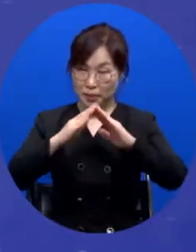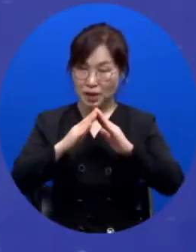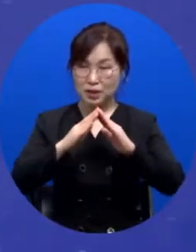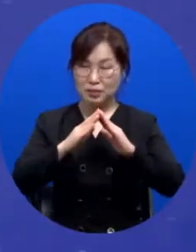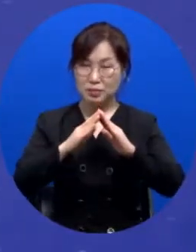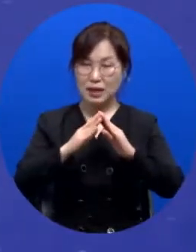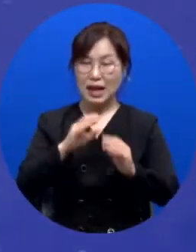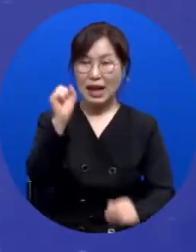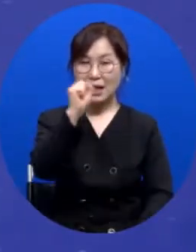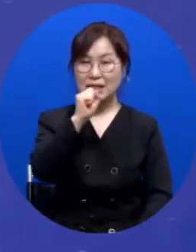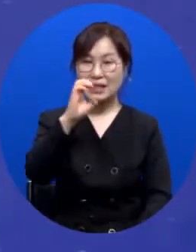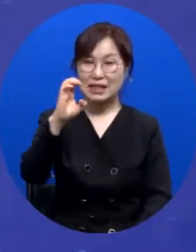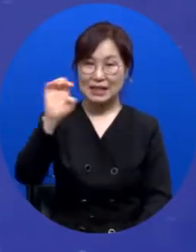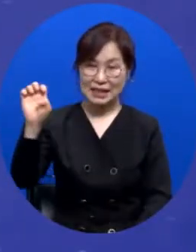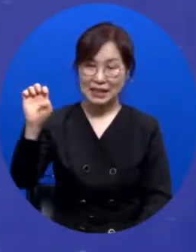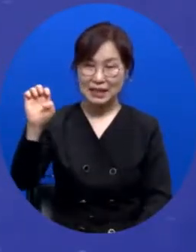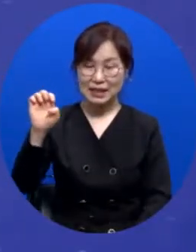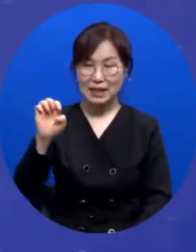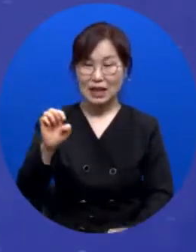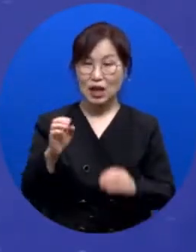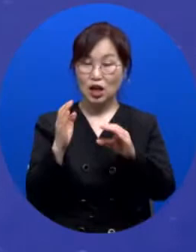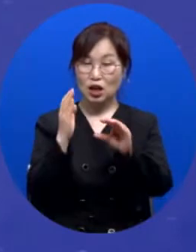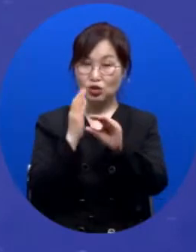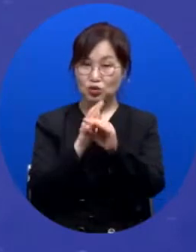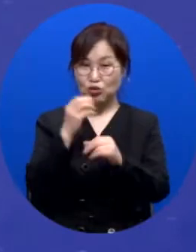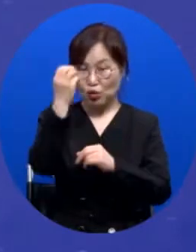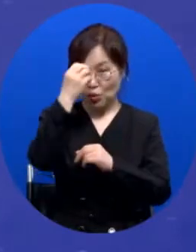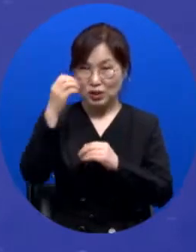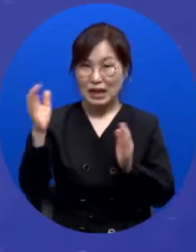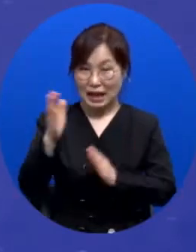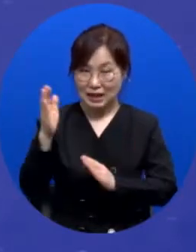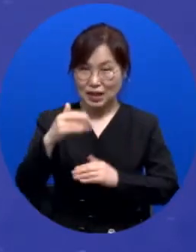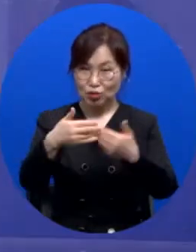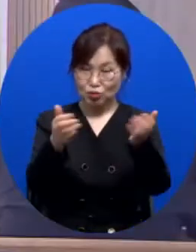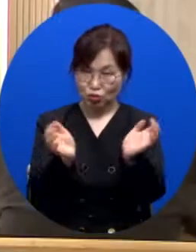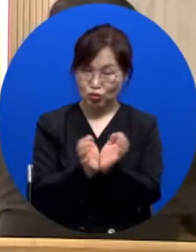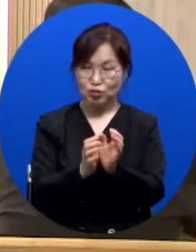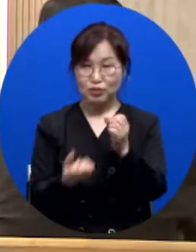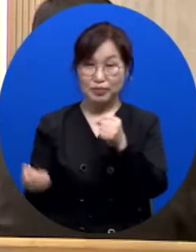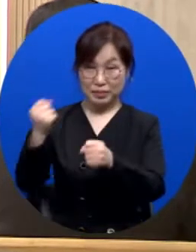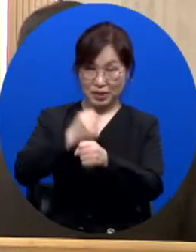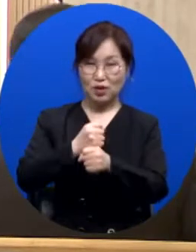sc 중 고 대학 청년부 에 재건을 위해 주력하기로 했습니다